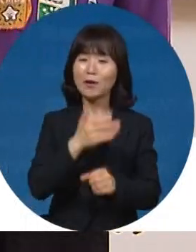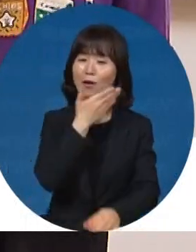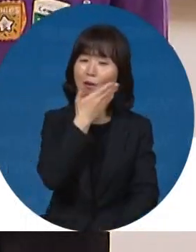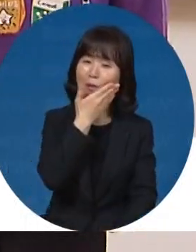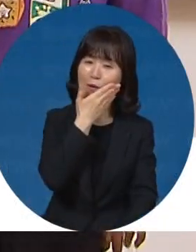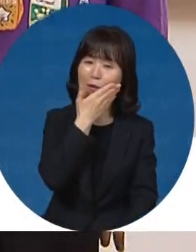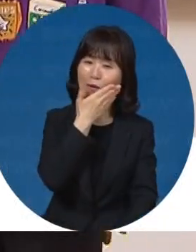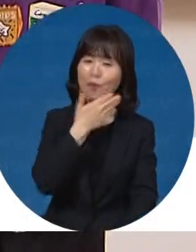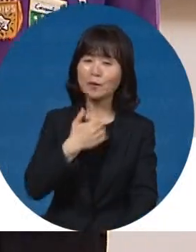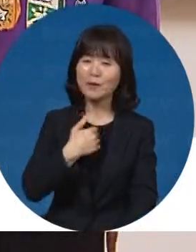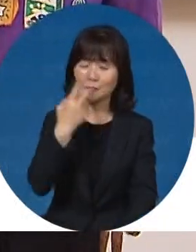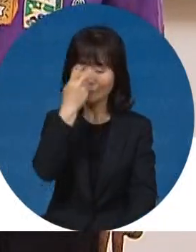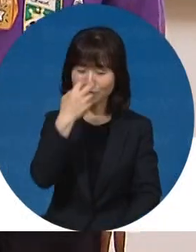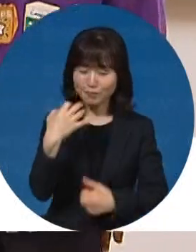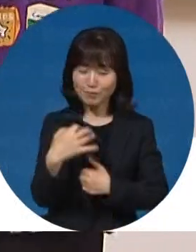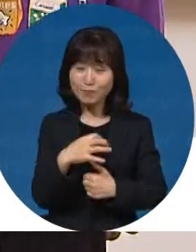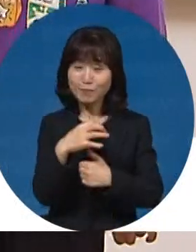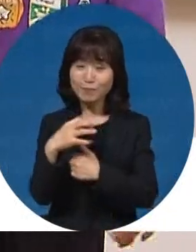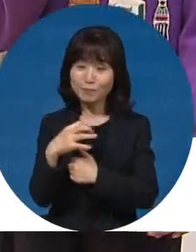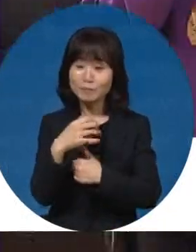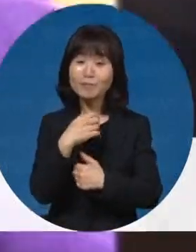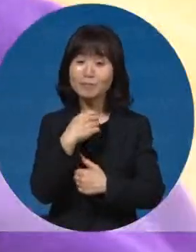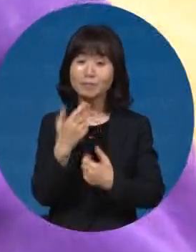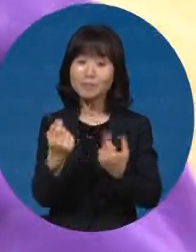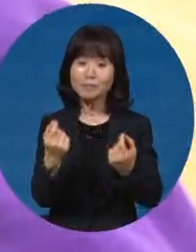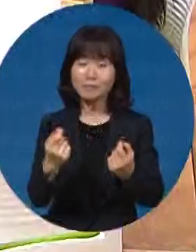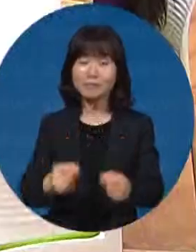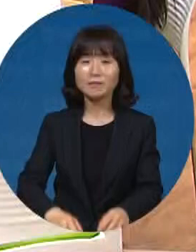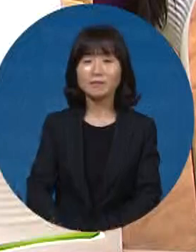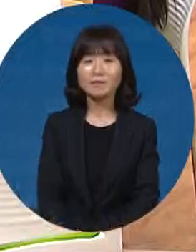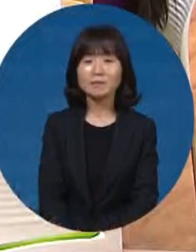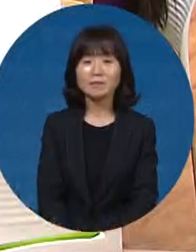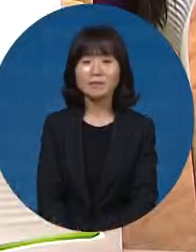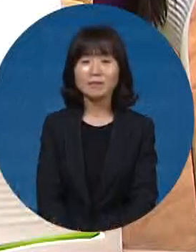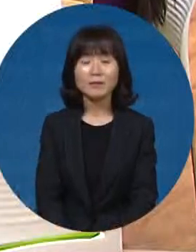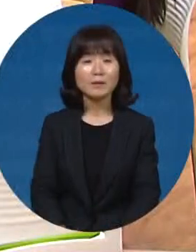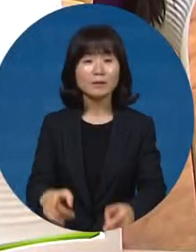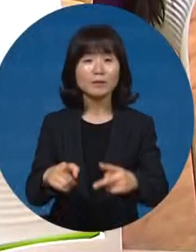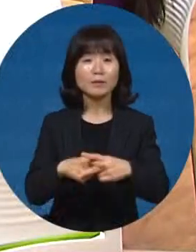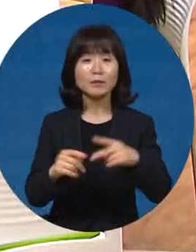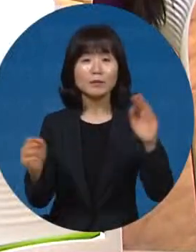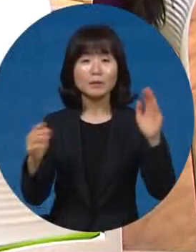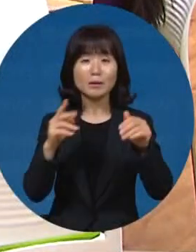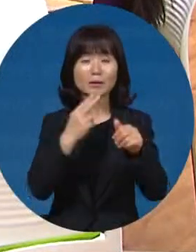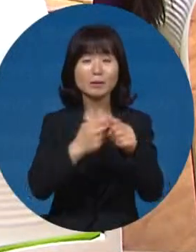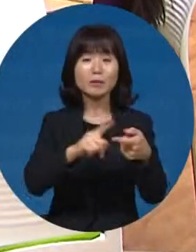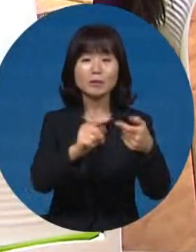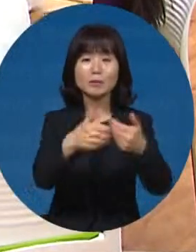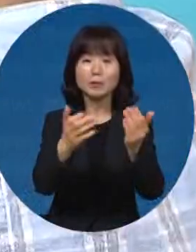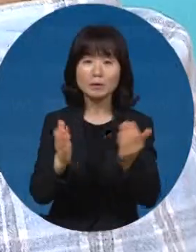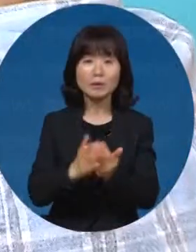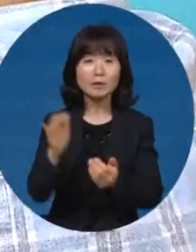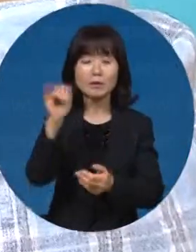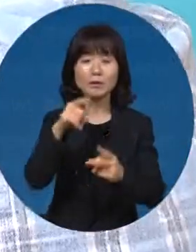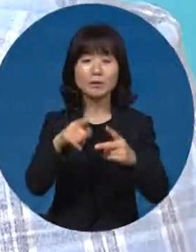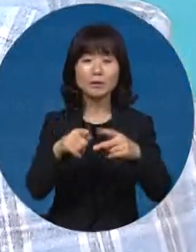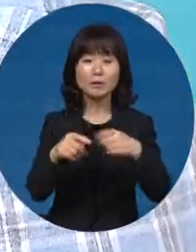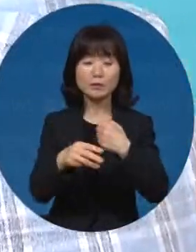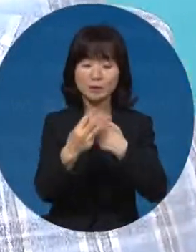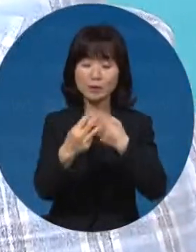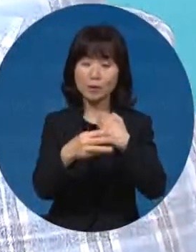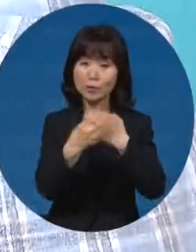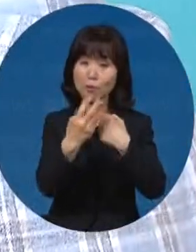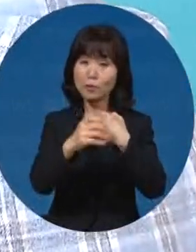귀엽고 저를 지켜줄 것 같아요 초등교사 노조가 전국의 초등학교 456학년